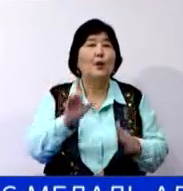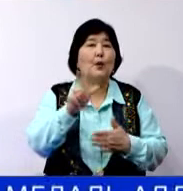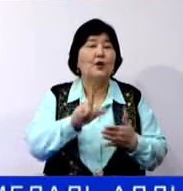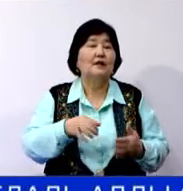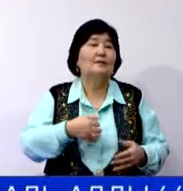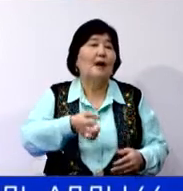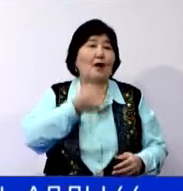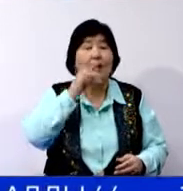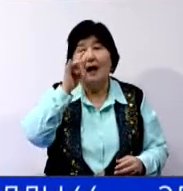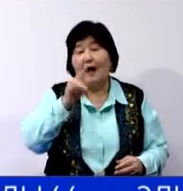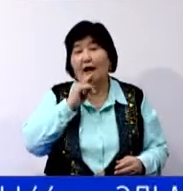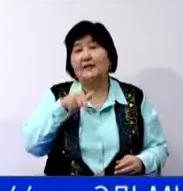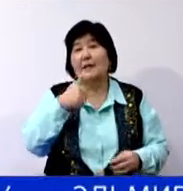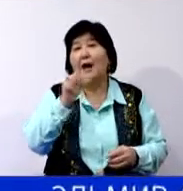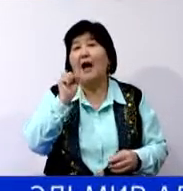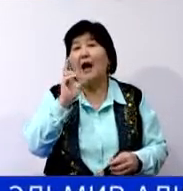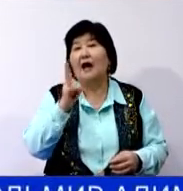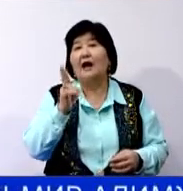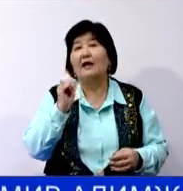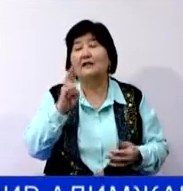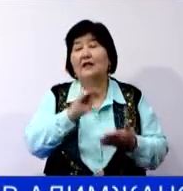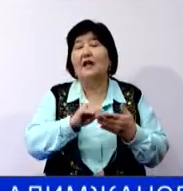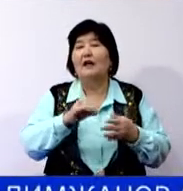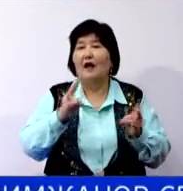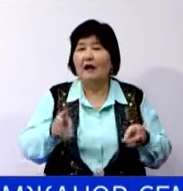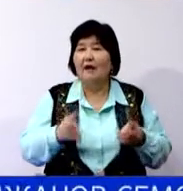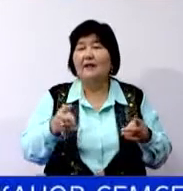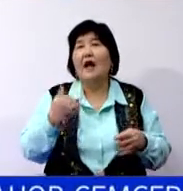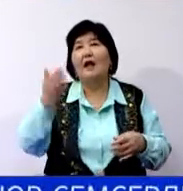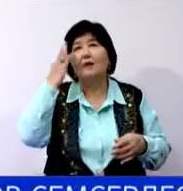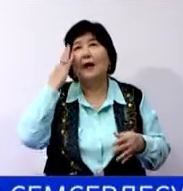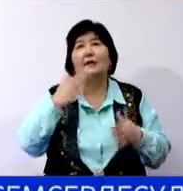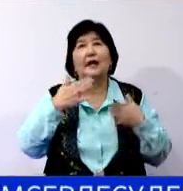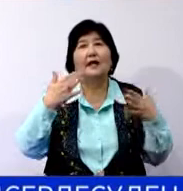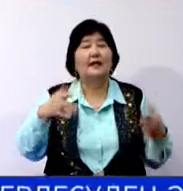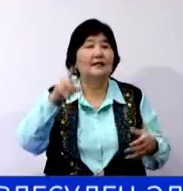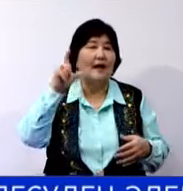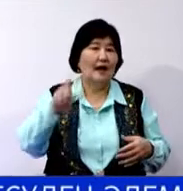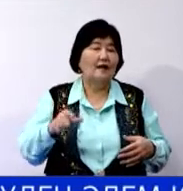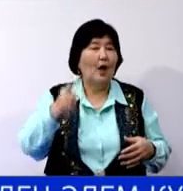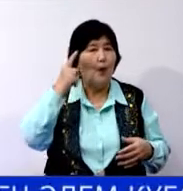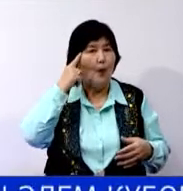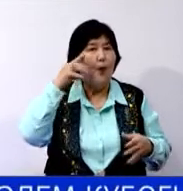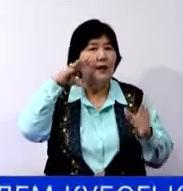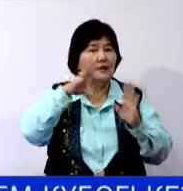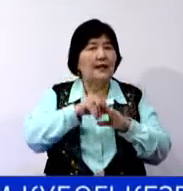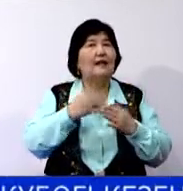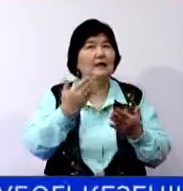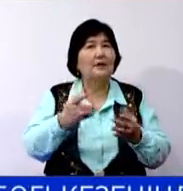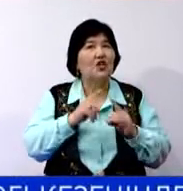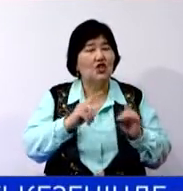ұнайды. Қазақтың бас ақыны жазған әрбір ән әуезді, ал мағынасы кез келген адамға ой саларлығымен